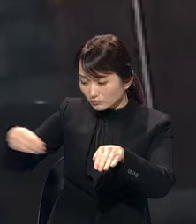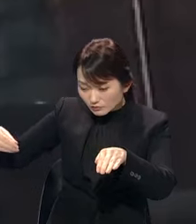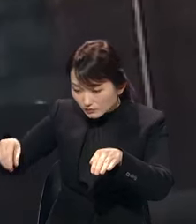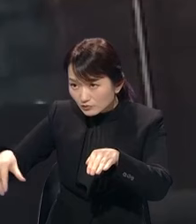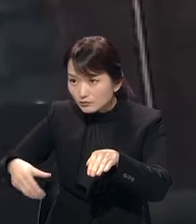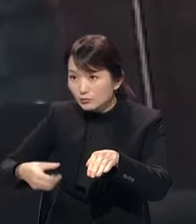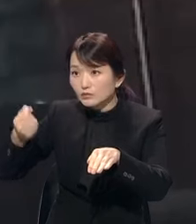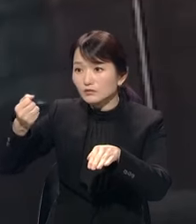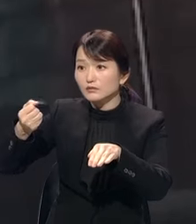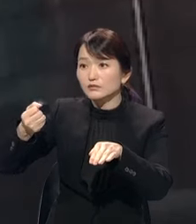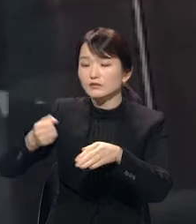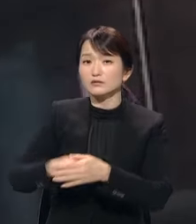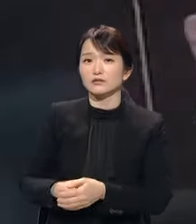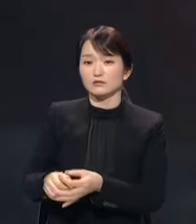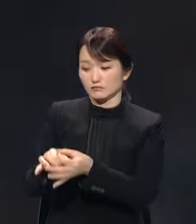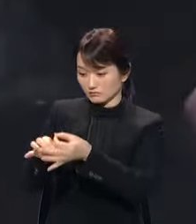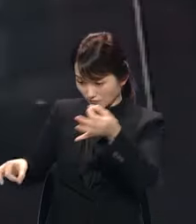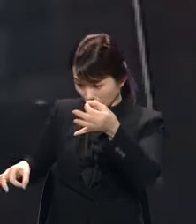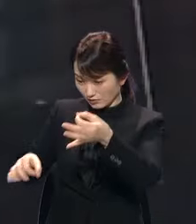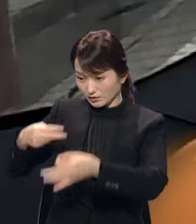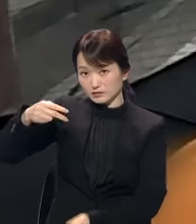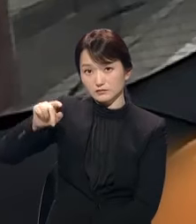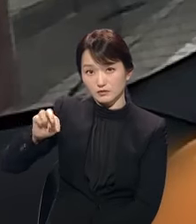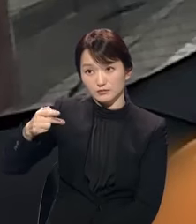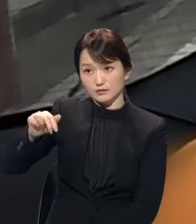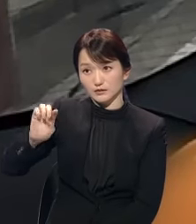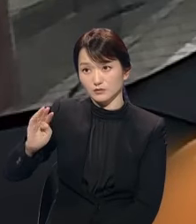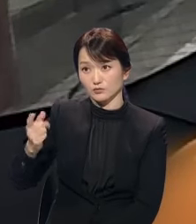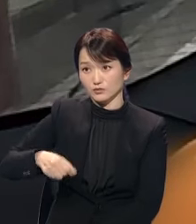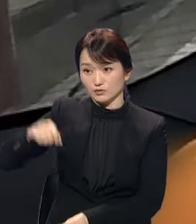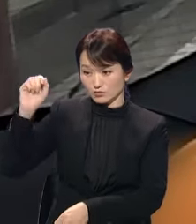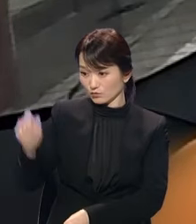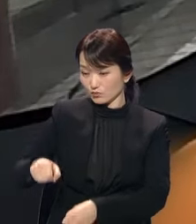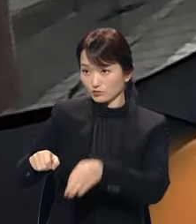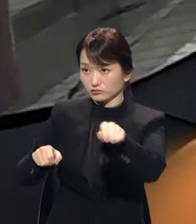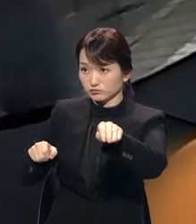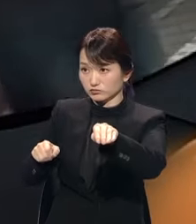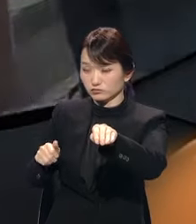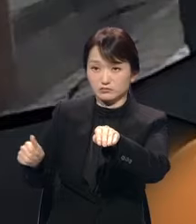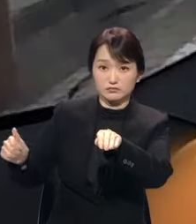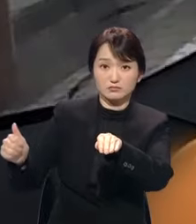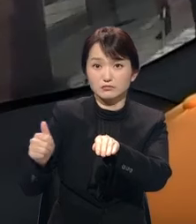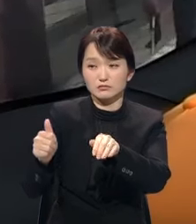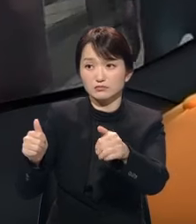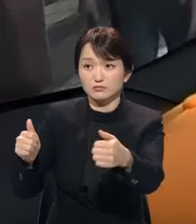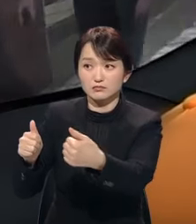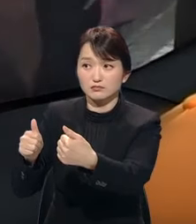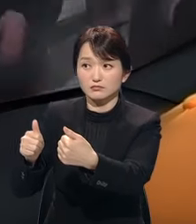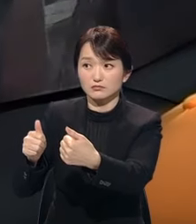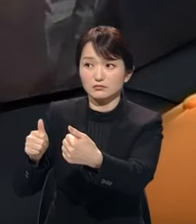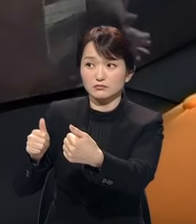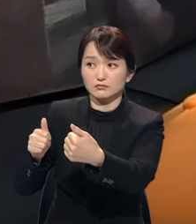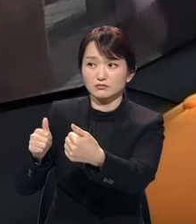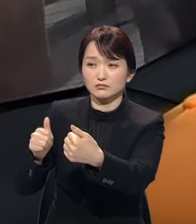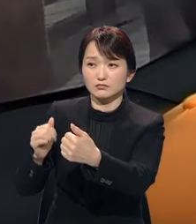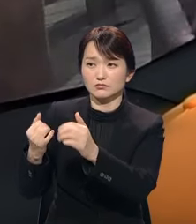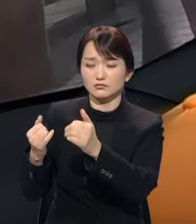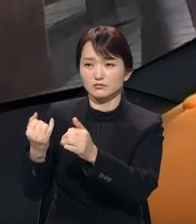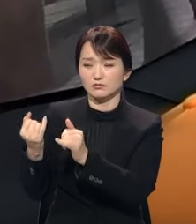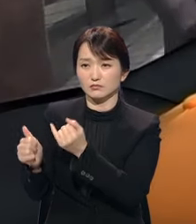뭐 하려고? 삼단봉! 이런. 자, 삼단봉 뽑아 들고 지금 차주 쪽으로 다가가는데 막